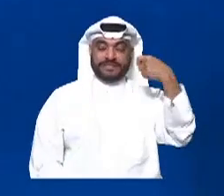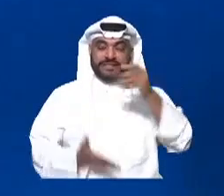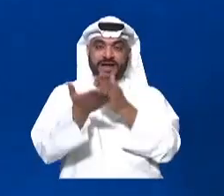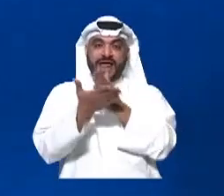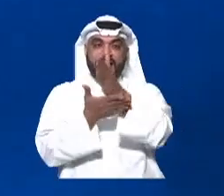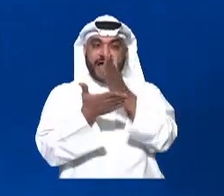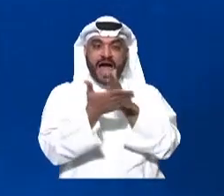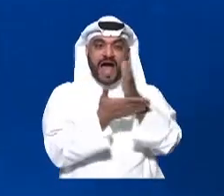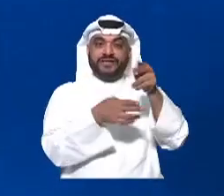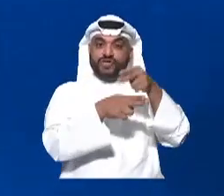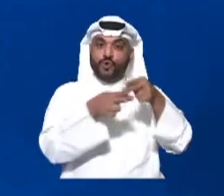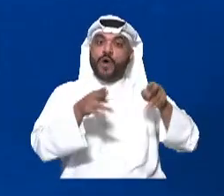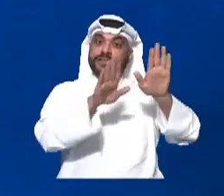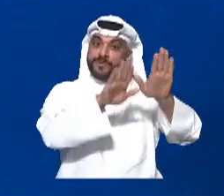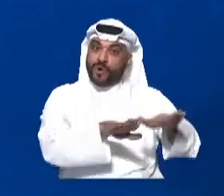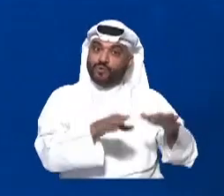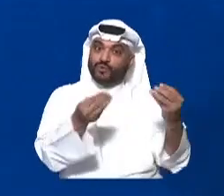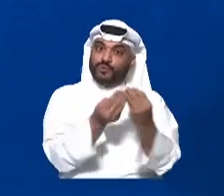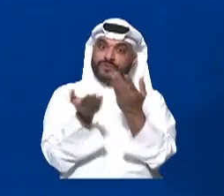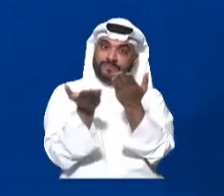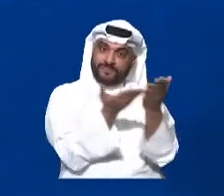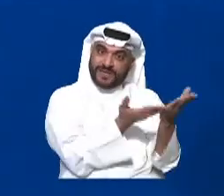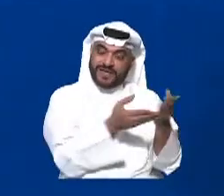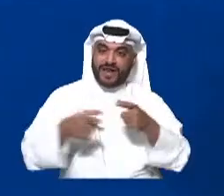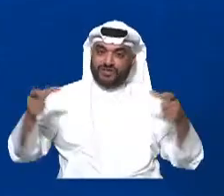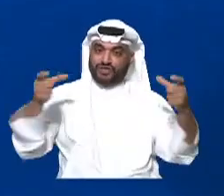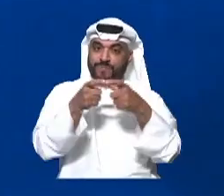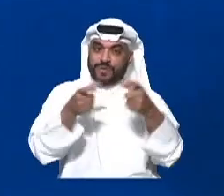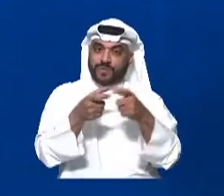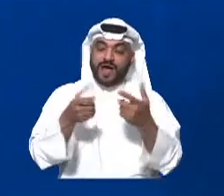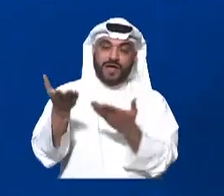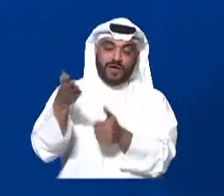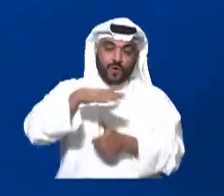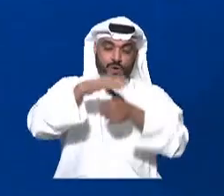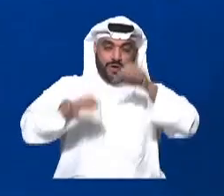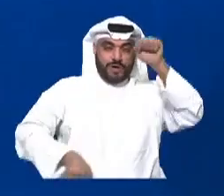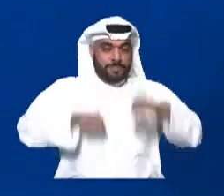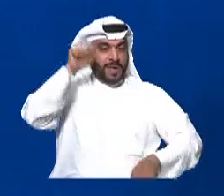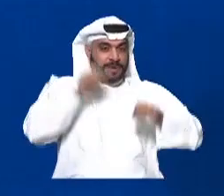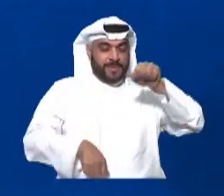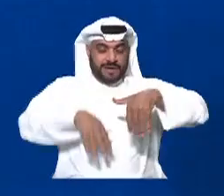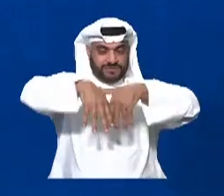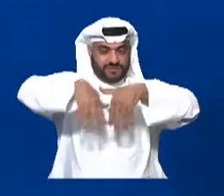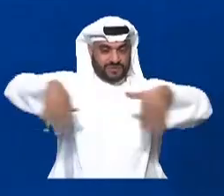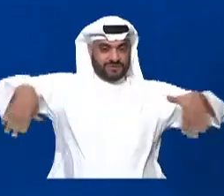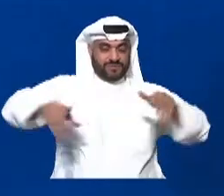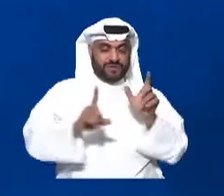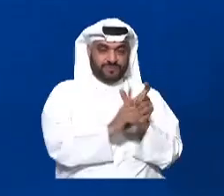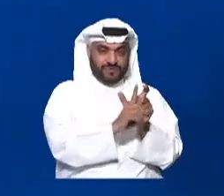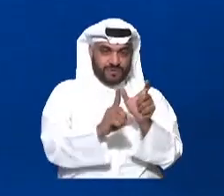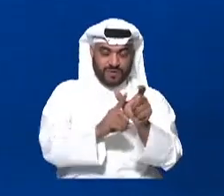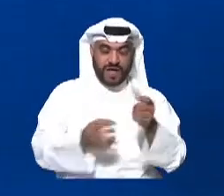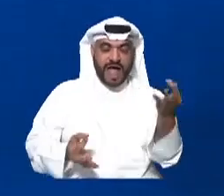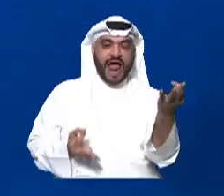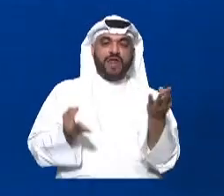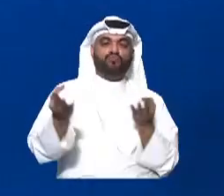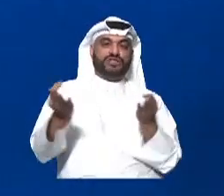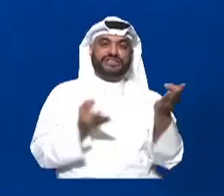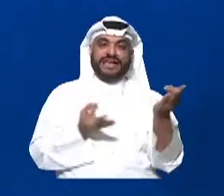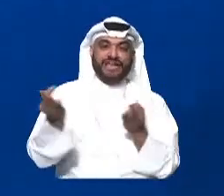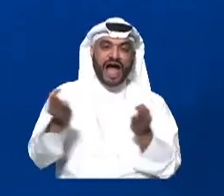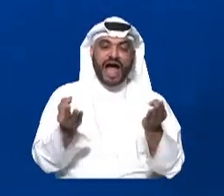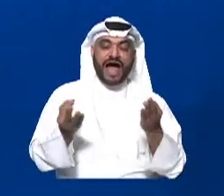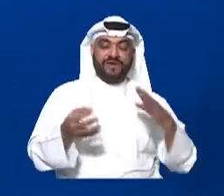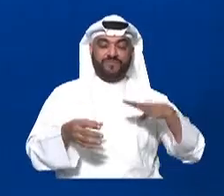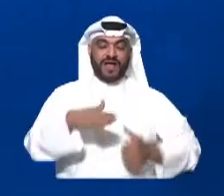الشيخ الدكتور أحمد ناصر محمد الصباح، ورئيس بعثة الشرف المرافقة المستشار بديوان سمو رئيس